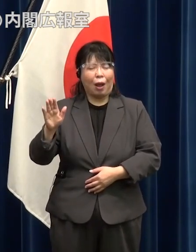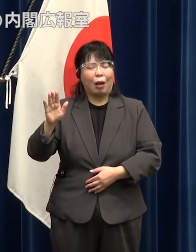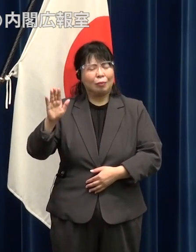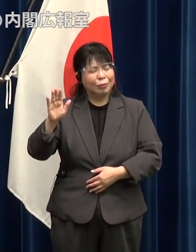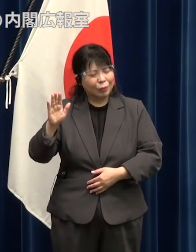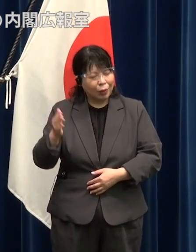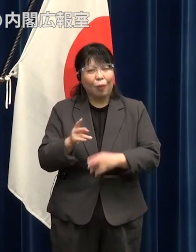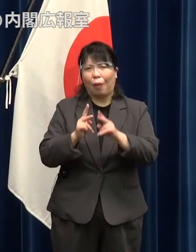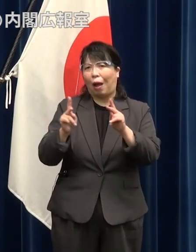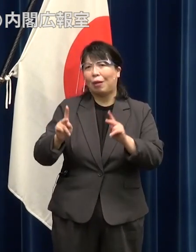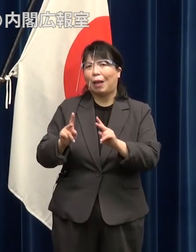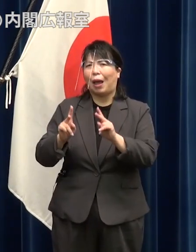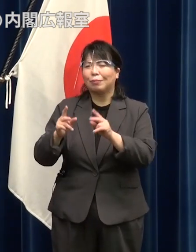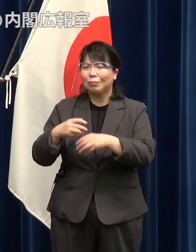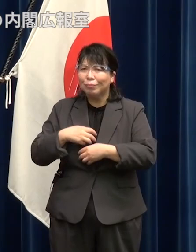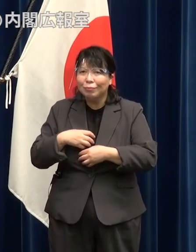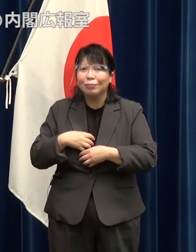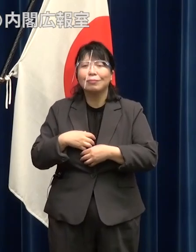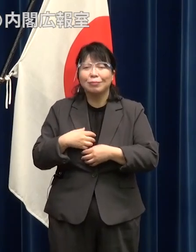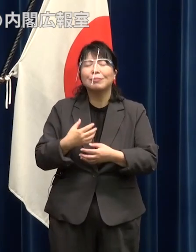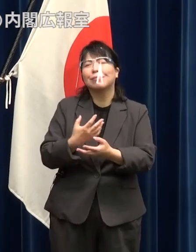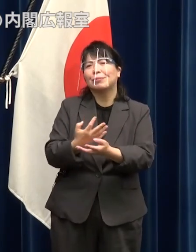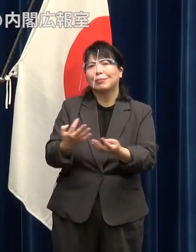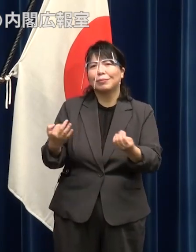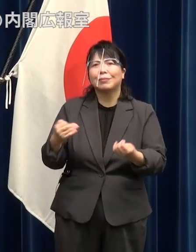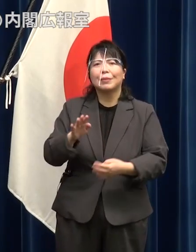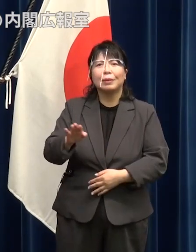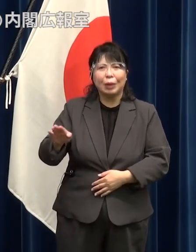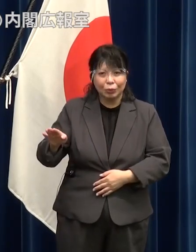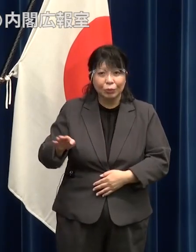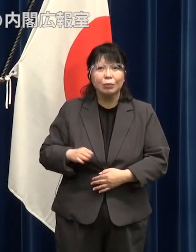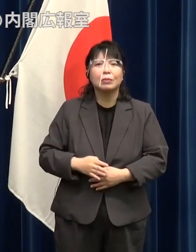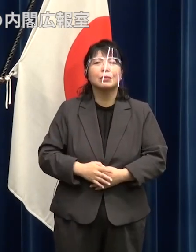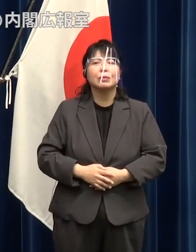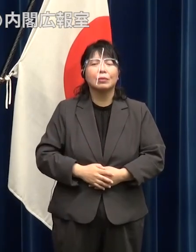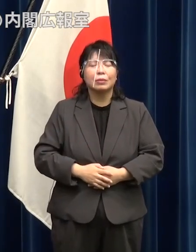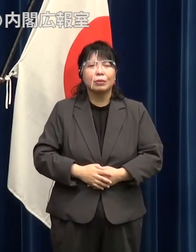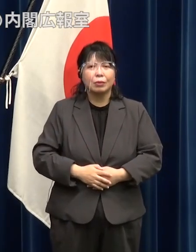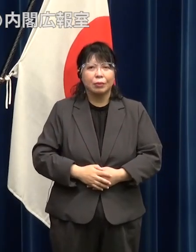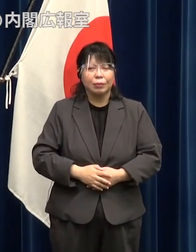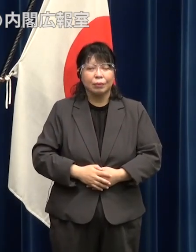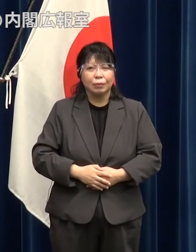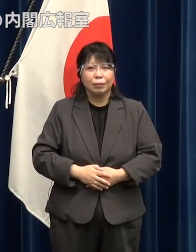題あるいは懸案が存在します。